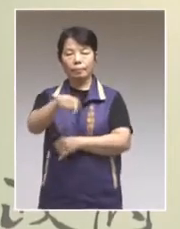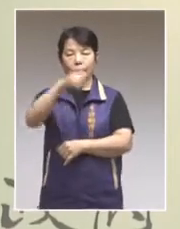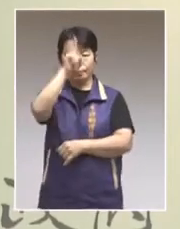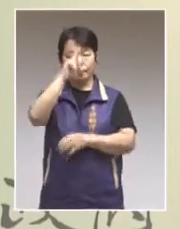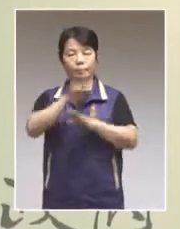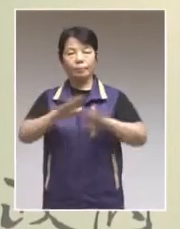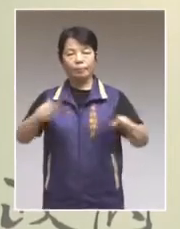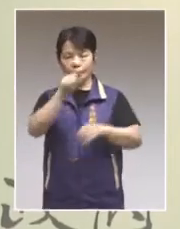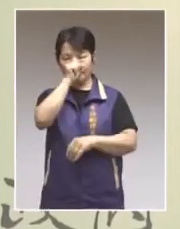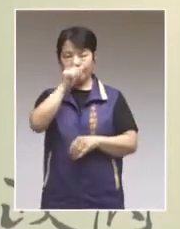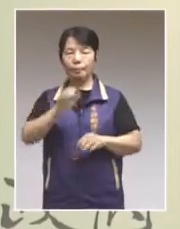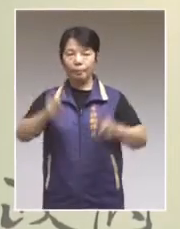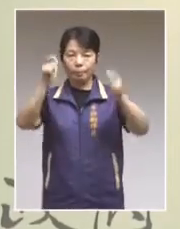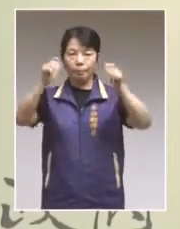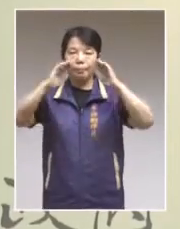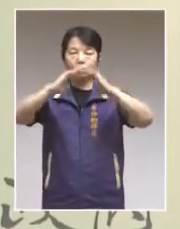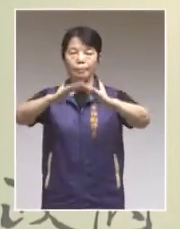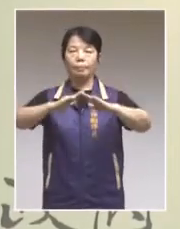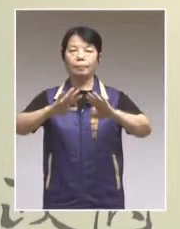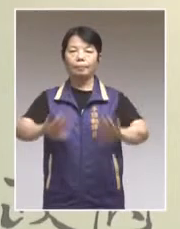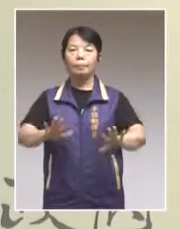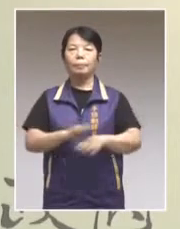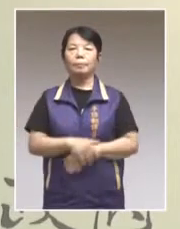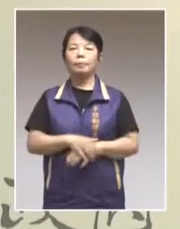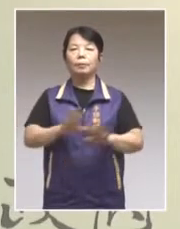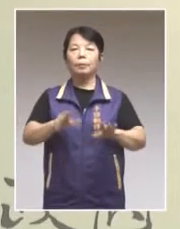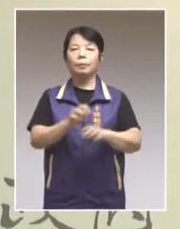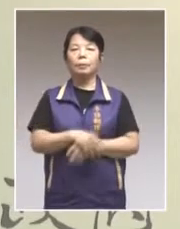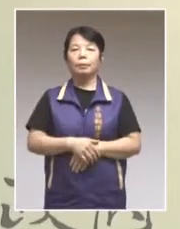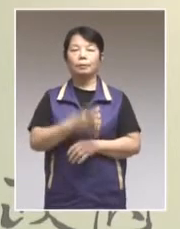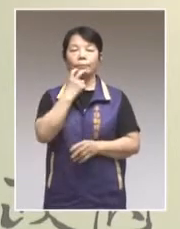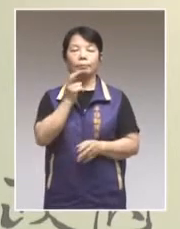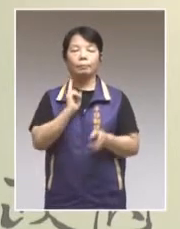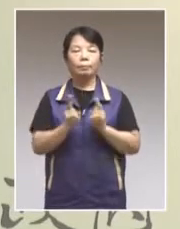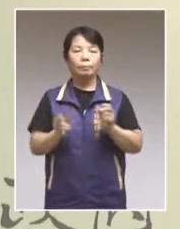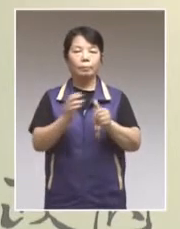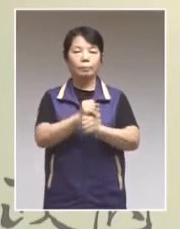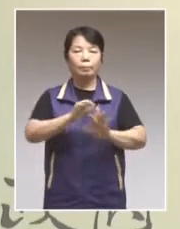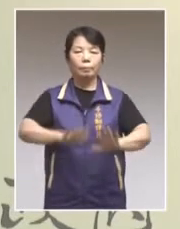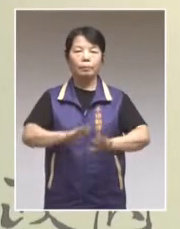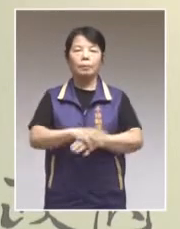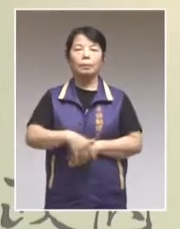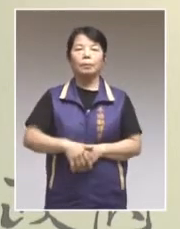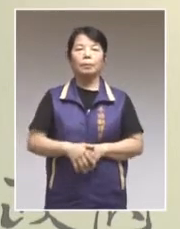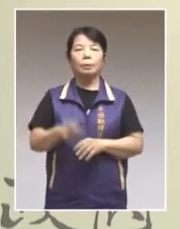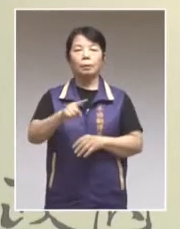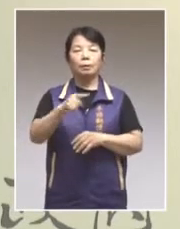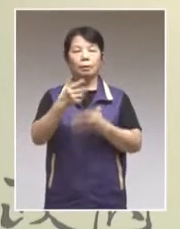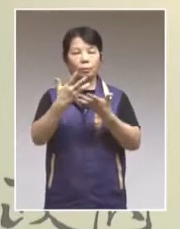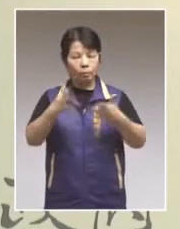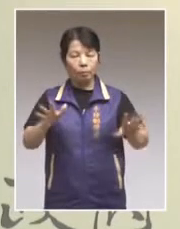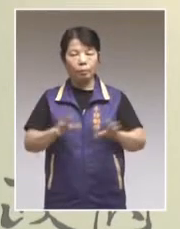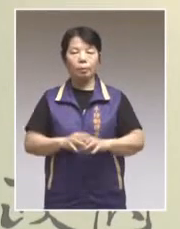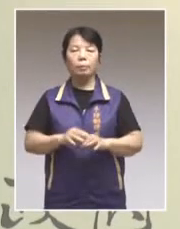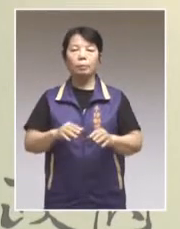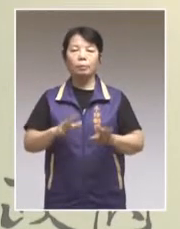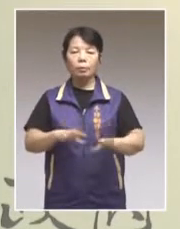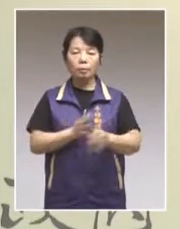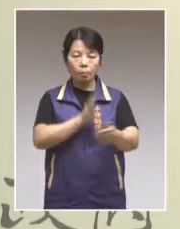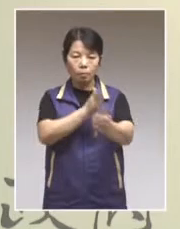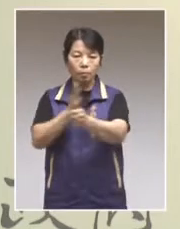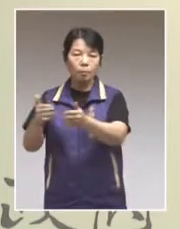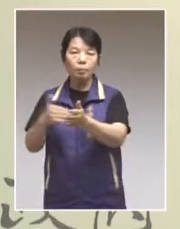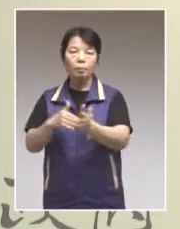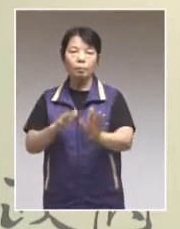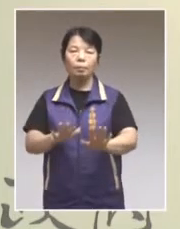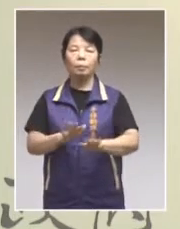高雄市在今天中央流行疫情指挥中心公布1737例的本土案例，那经过疫调之